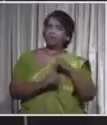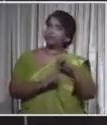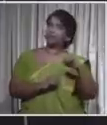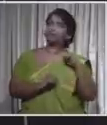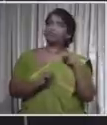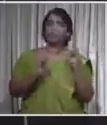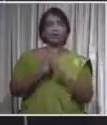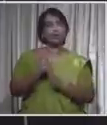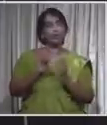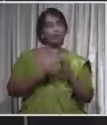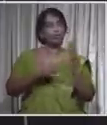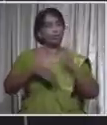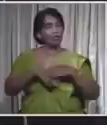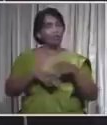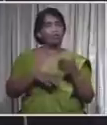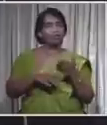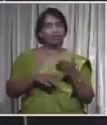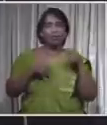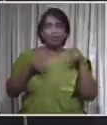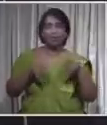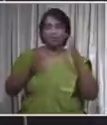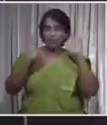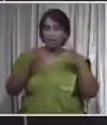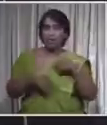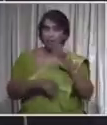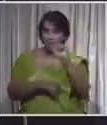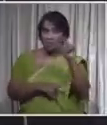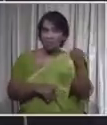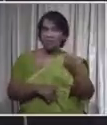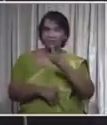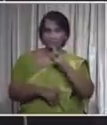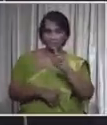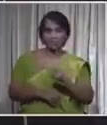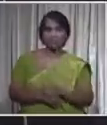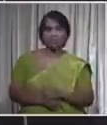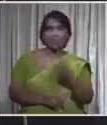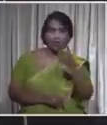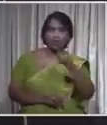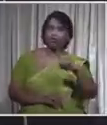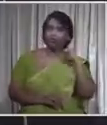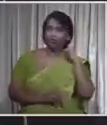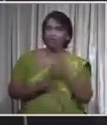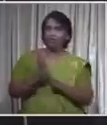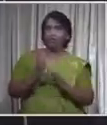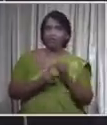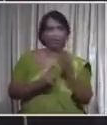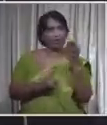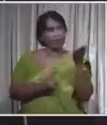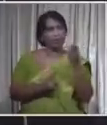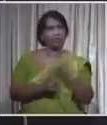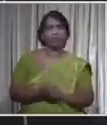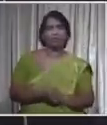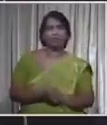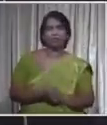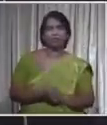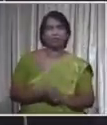තියාගෙන ඇමතිකම් කරපු අය අද මෙතන නැහැ නැට මම නම් වශයෙන් කියනවා. හොඳ ඉන්න හිටපු අය ඉන්නවා. හරිය?